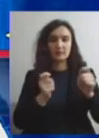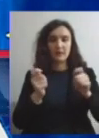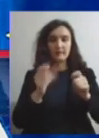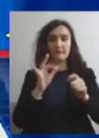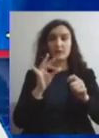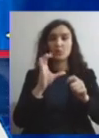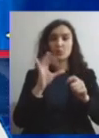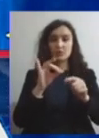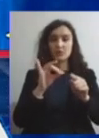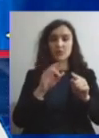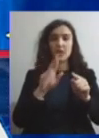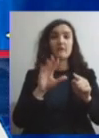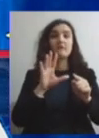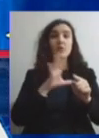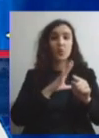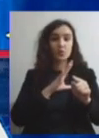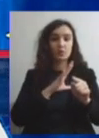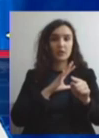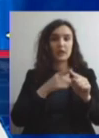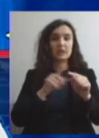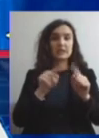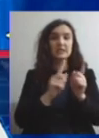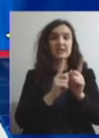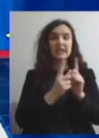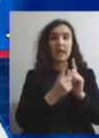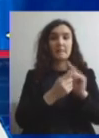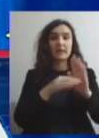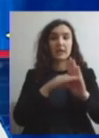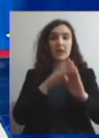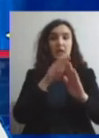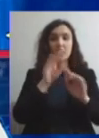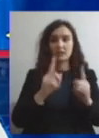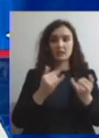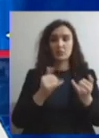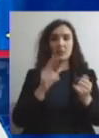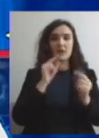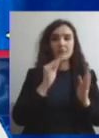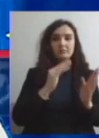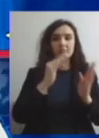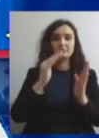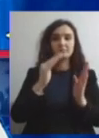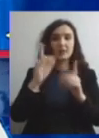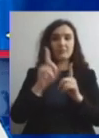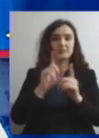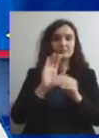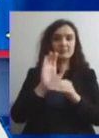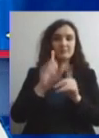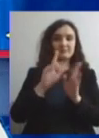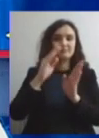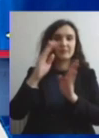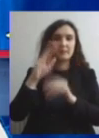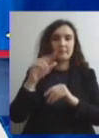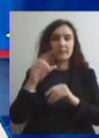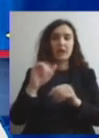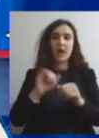გვქონოდა ის დინამიკა, რომელიც დღესდღეობით გვაქვს, გადაგვევადებინა ეს პიკი, ან საერთოდაც გვქონოდა